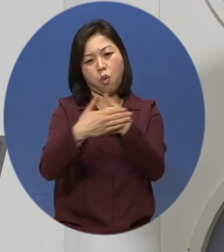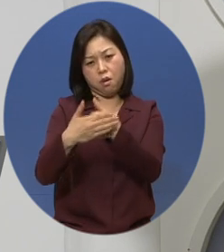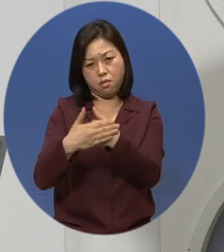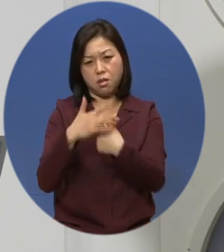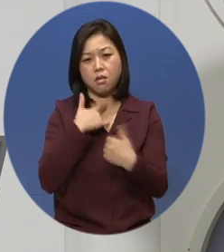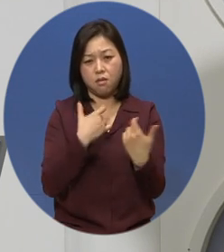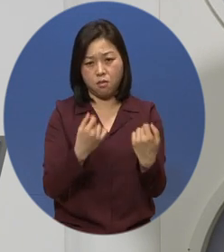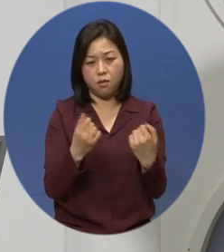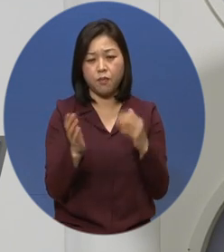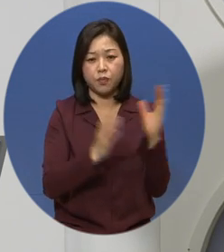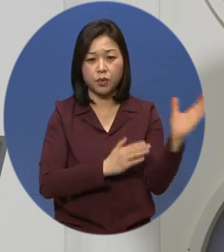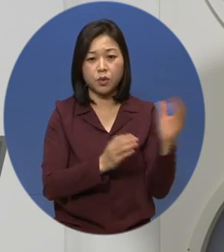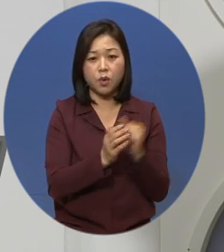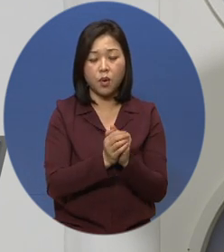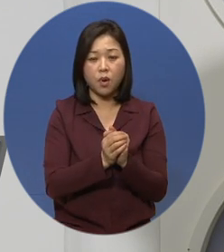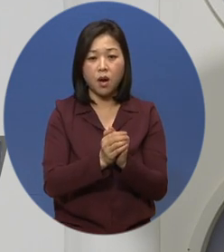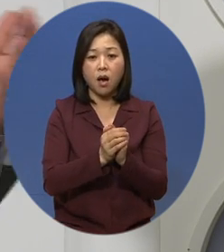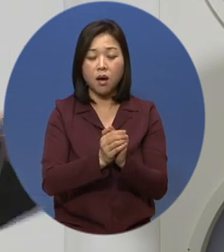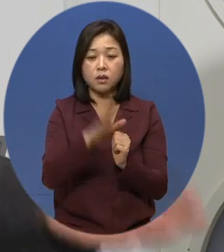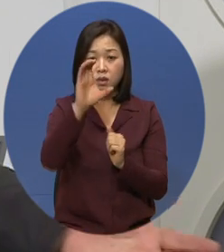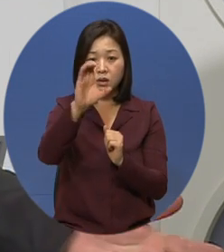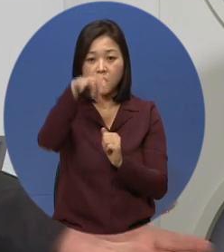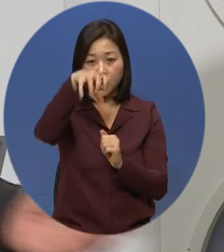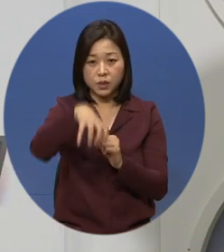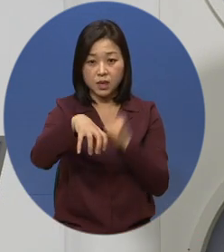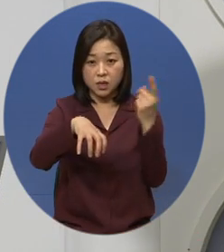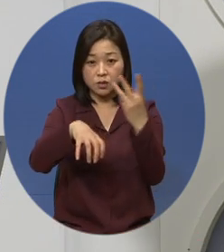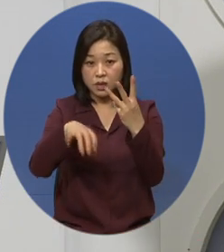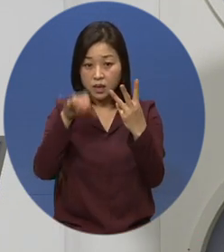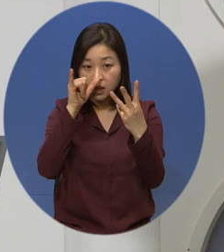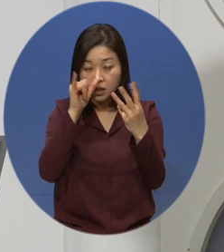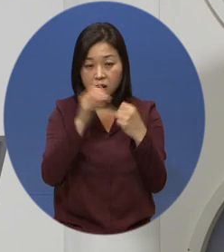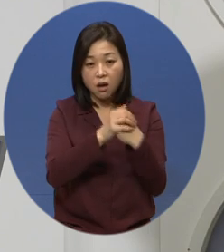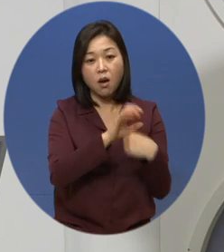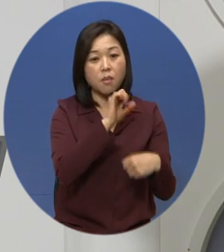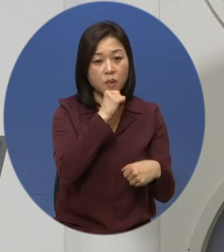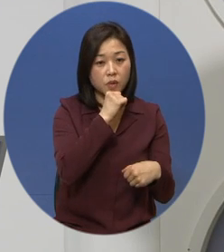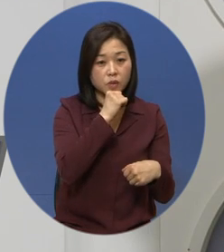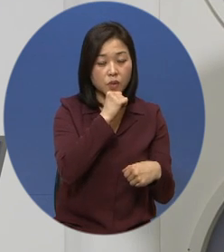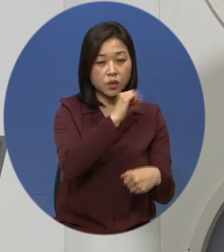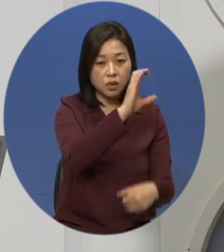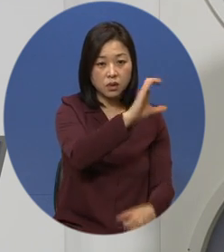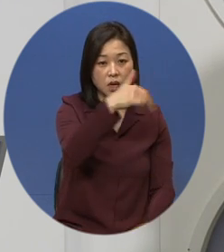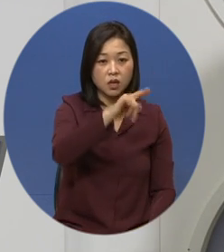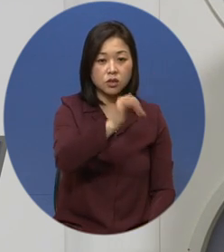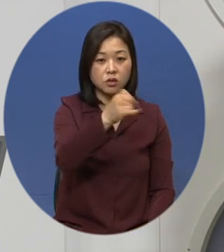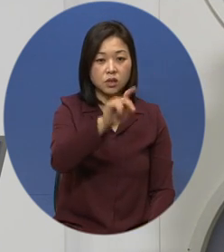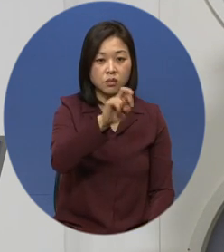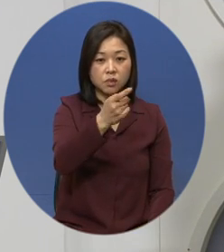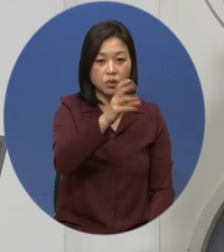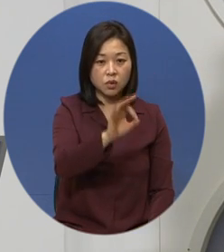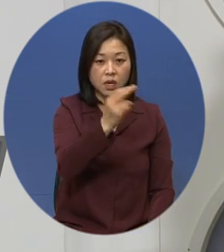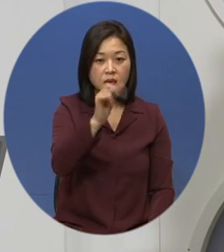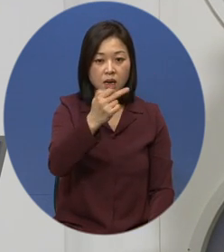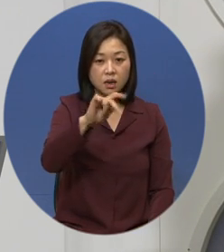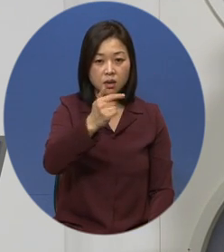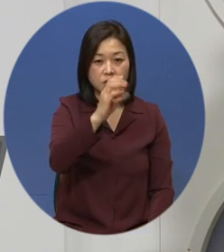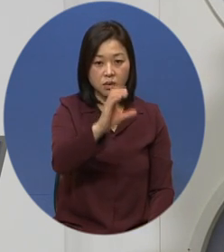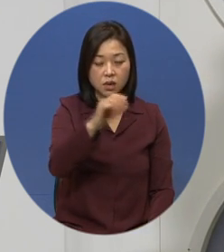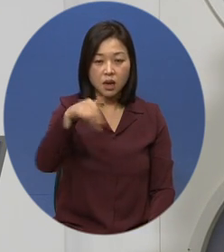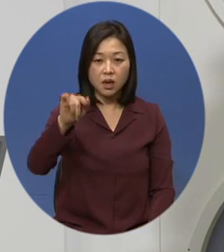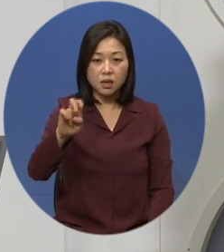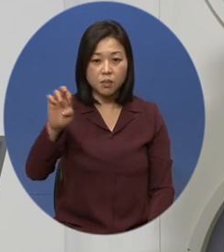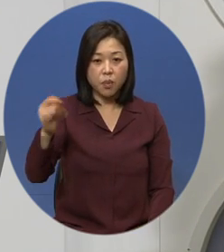그 다음에 성당이 3 군대 가나요 명동성당 중림동 에 약현성당 김보성 당 모든